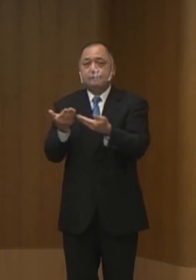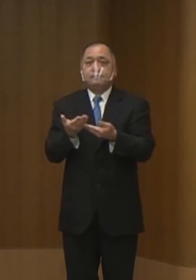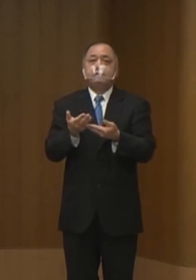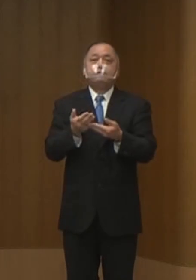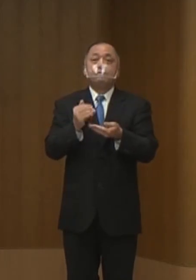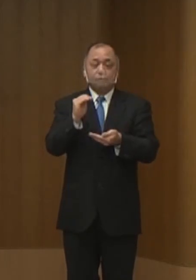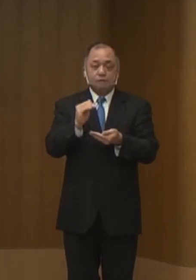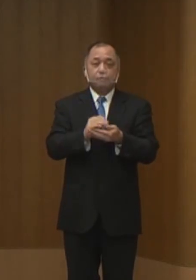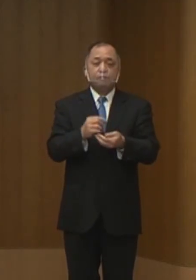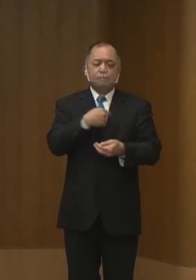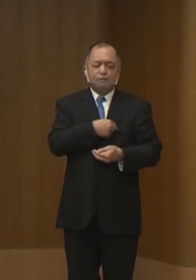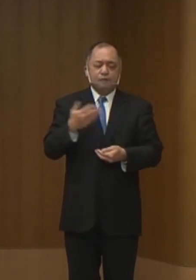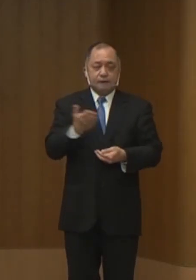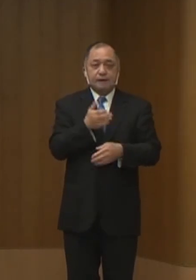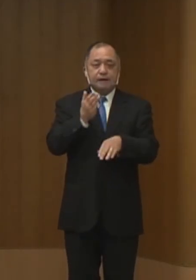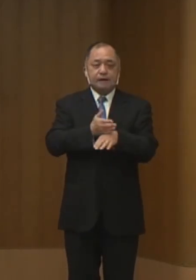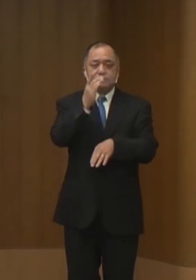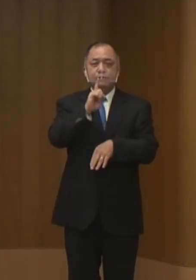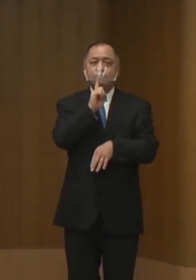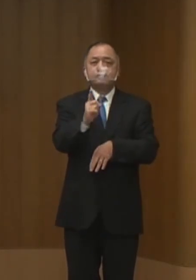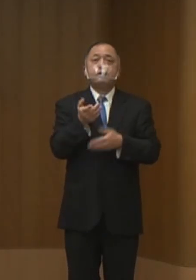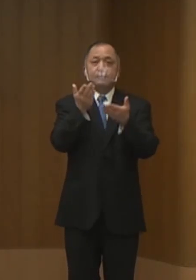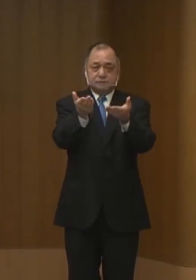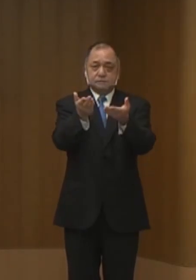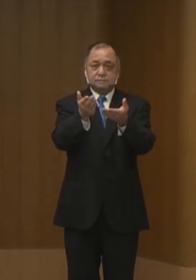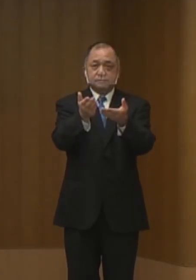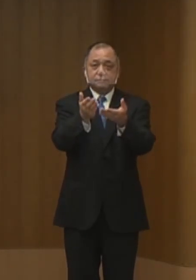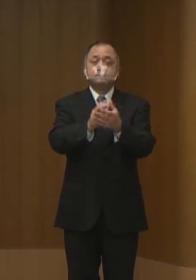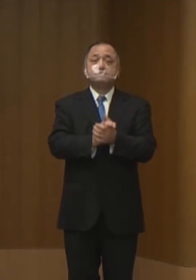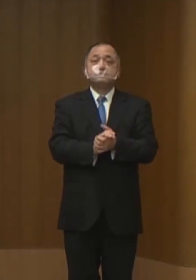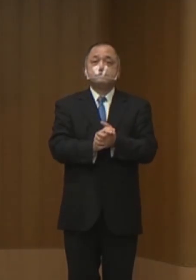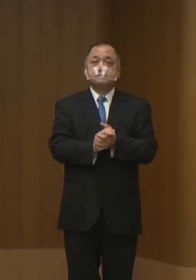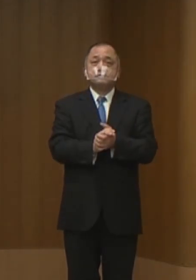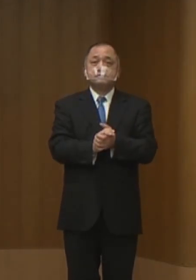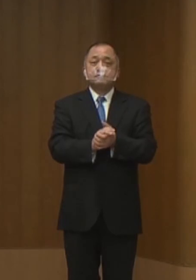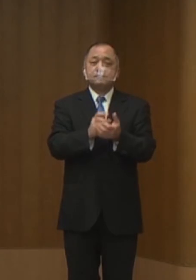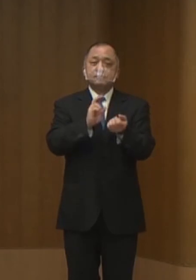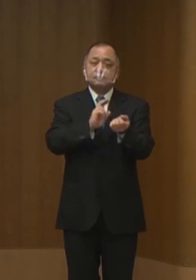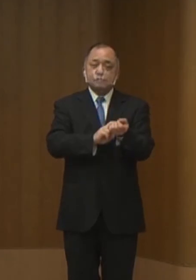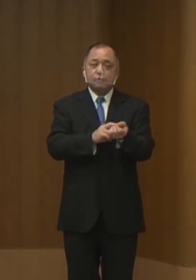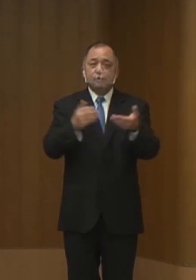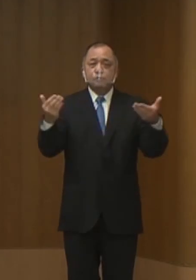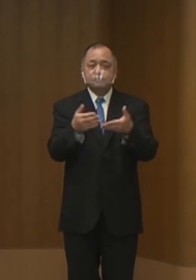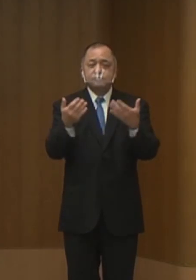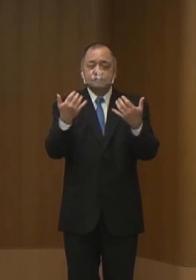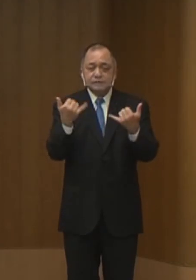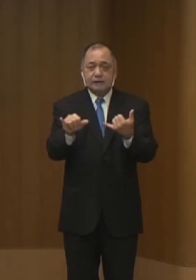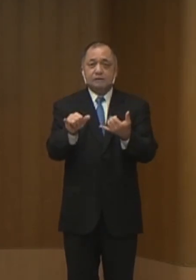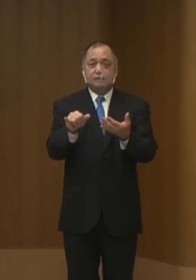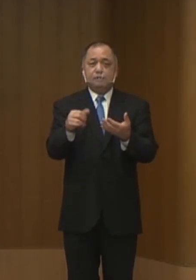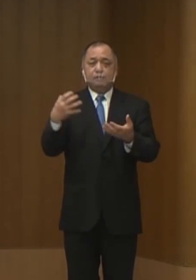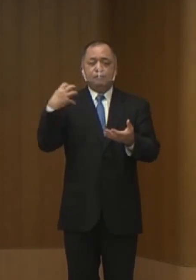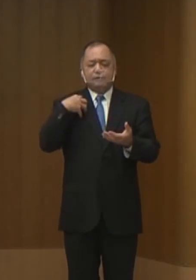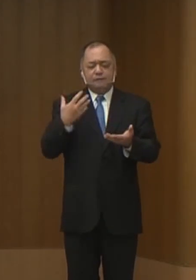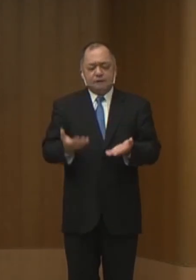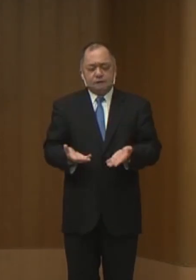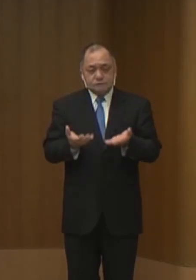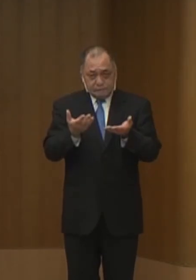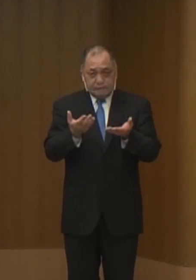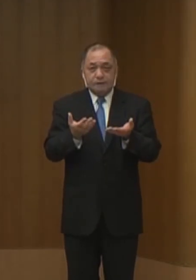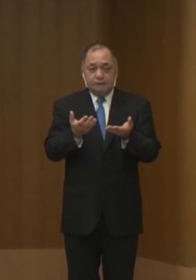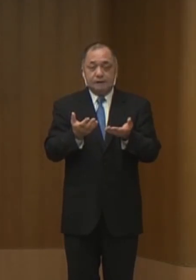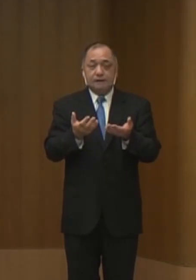ることを心から感謝を申し上げますけれども、そういった医療従事者の皆さんの負担を軽減をして、通常